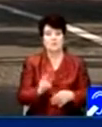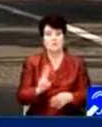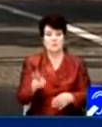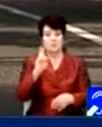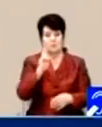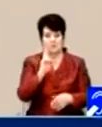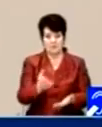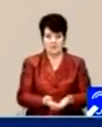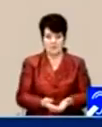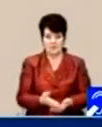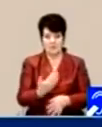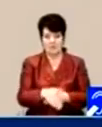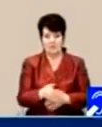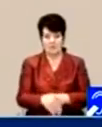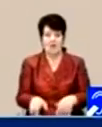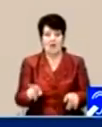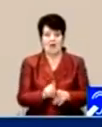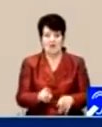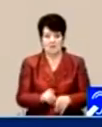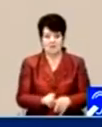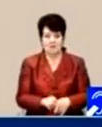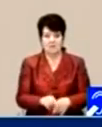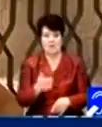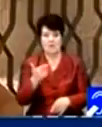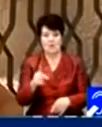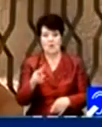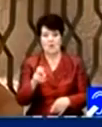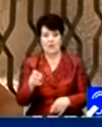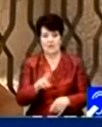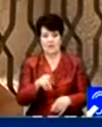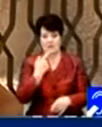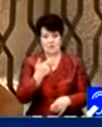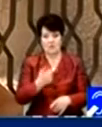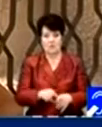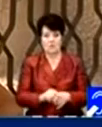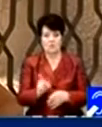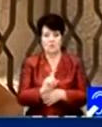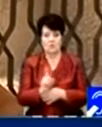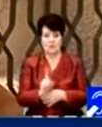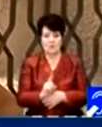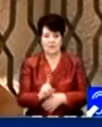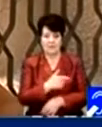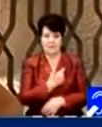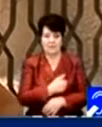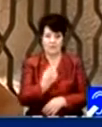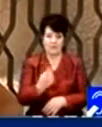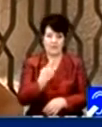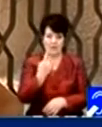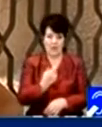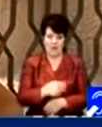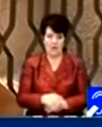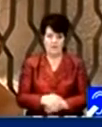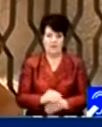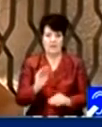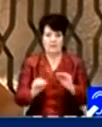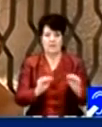latrinele de afară. Asta însemnând golirea acestor latrine, așa cum spun normele sanitare, cel puțin o dată în an,